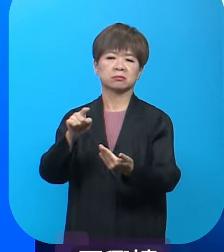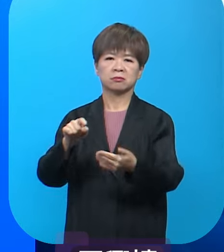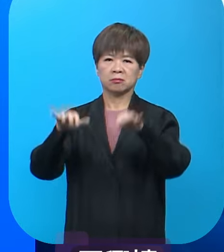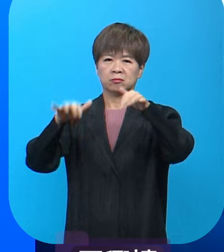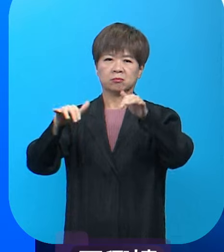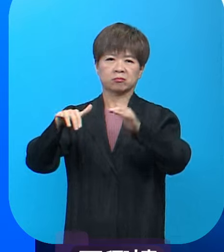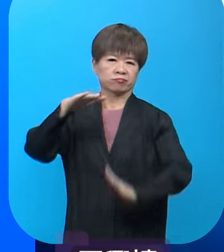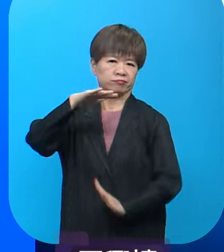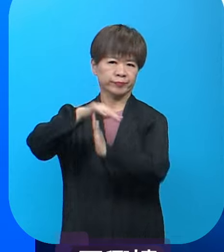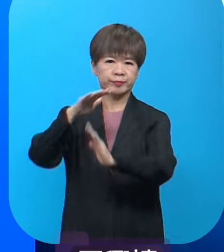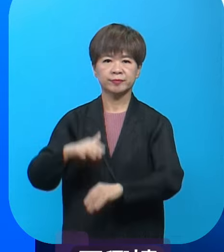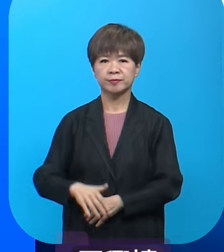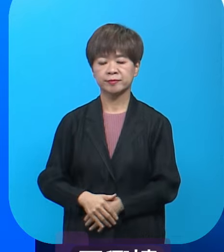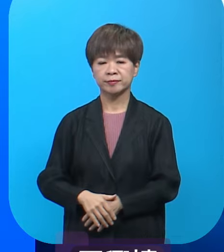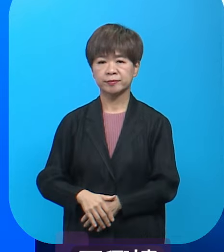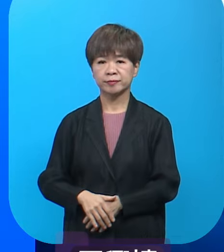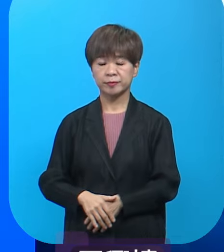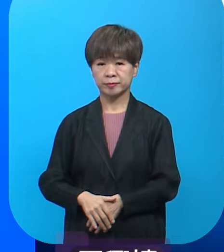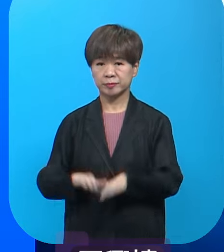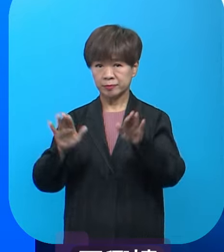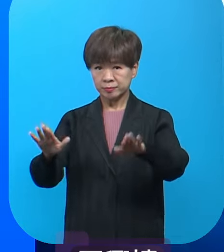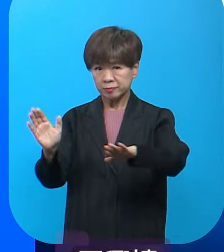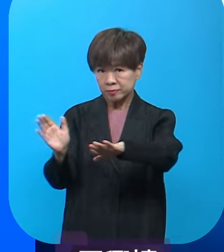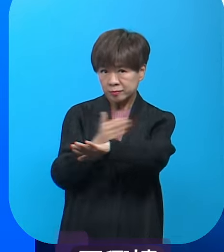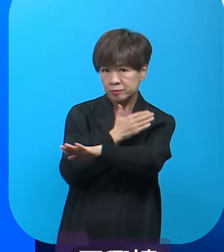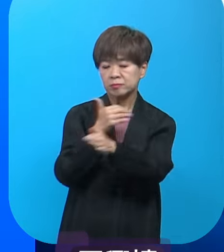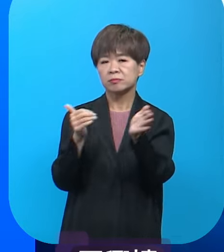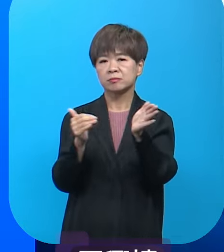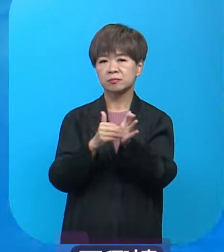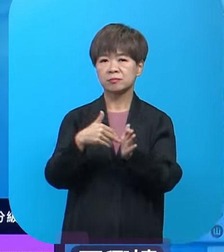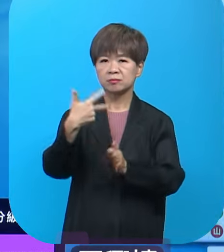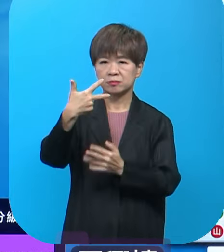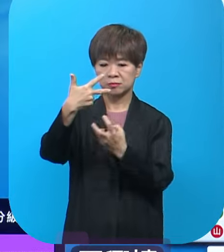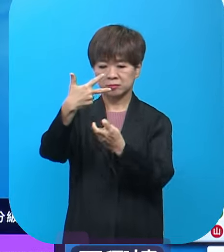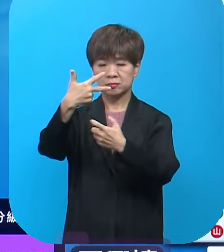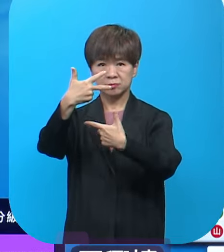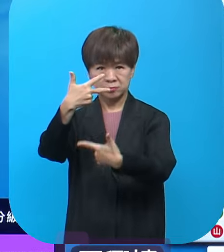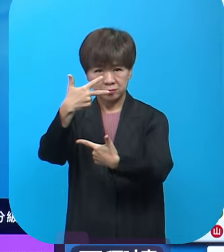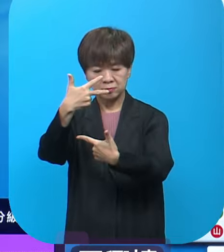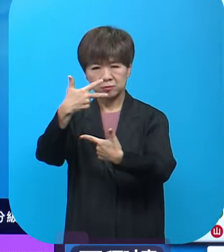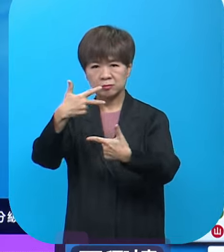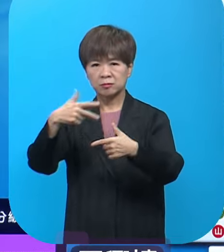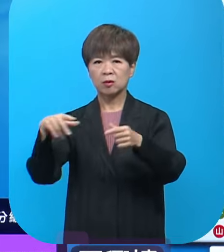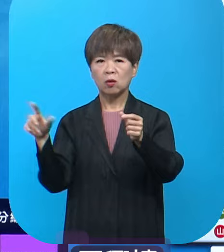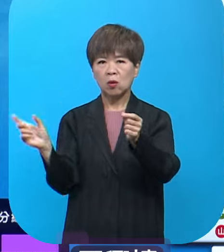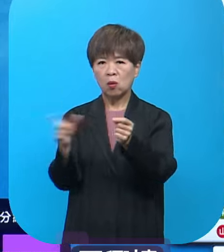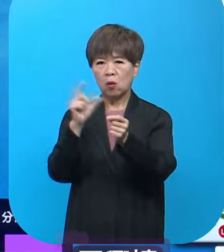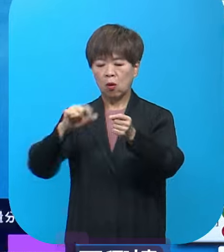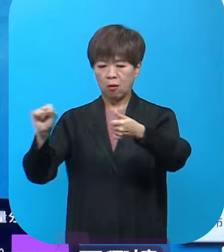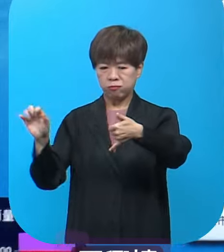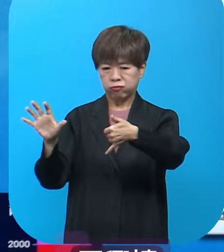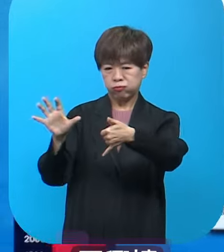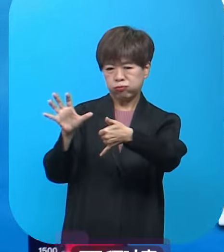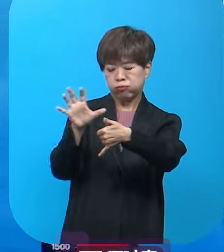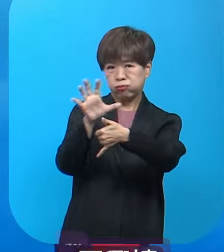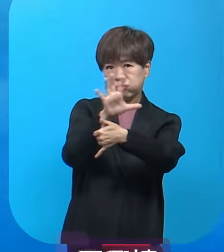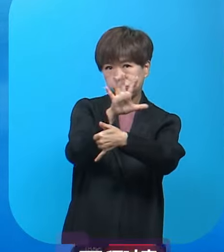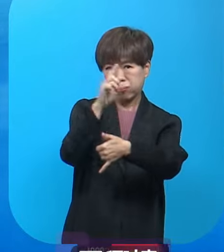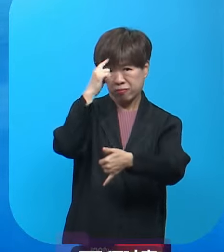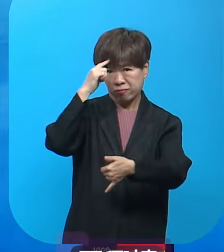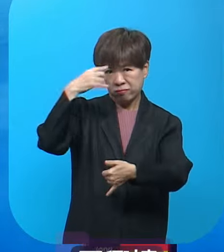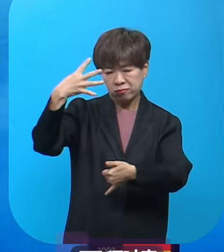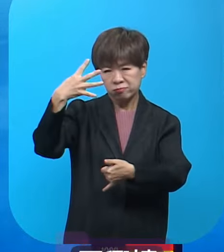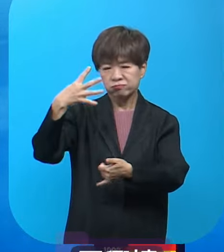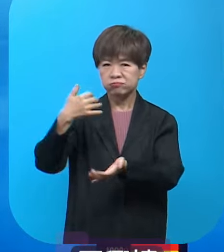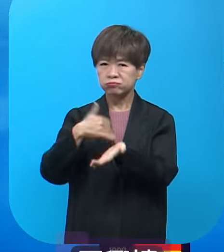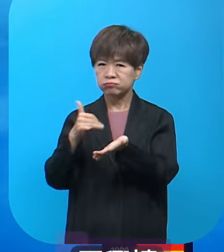降雨。那在从今天开始一直到26号，在台风影响的这4天期间，我们目前预估的累